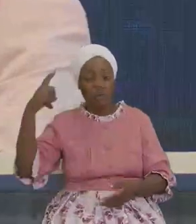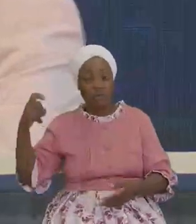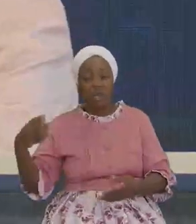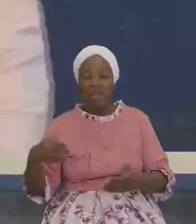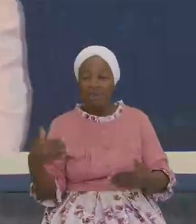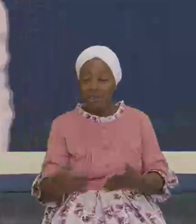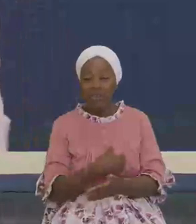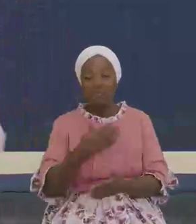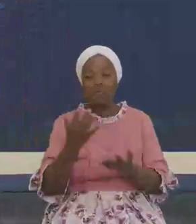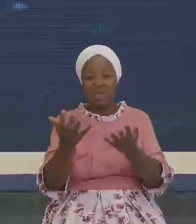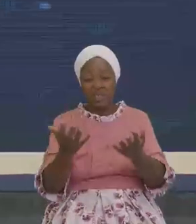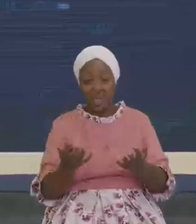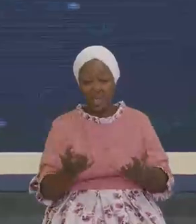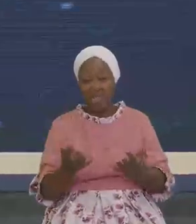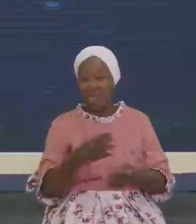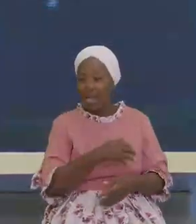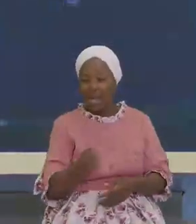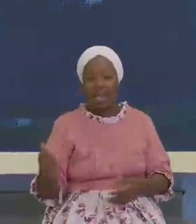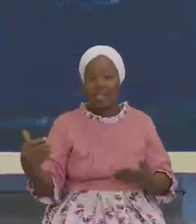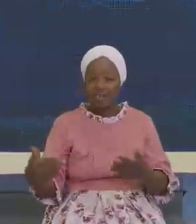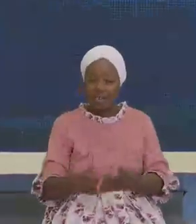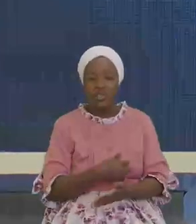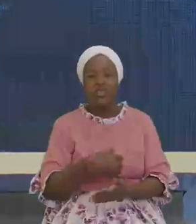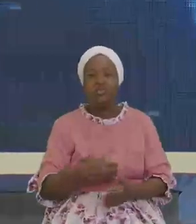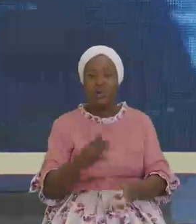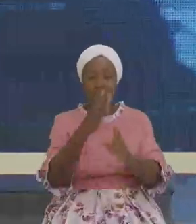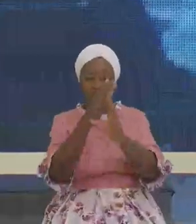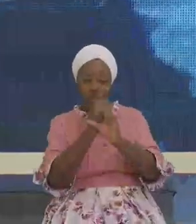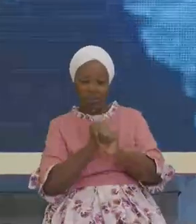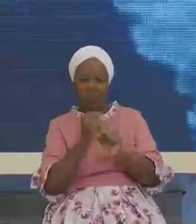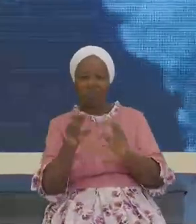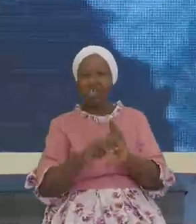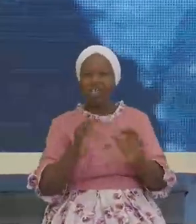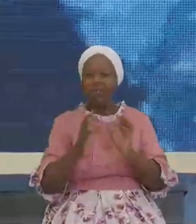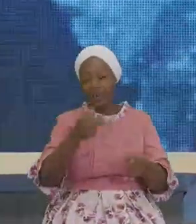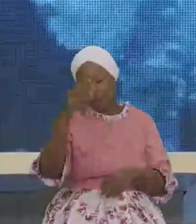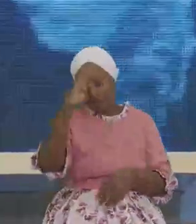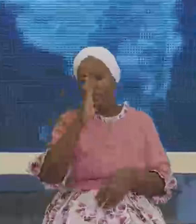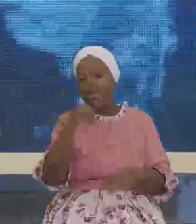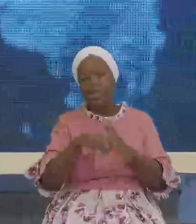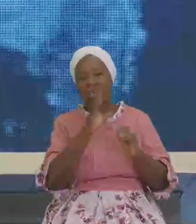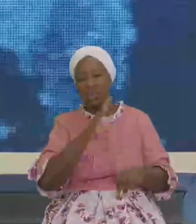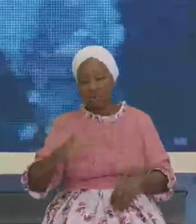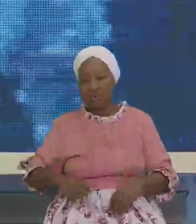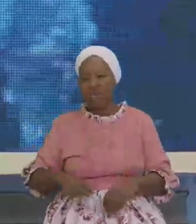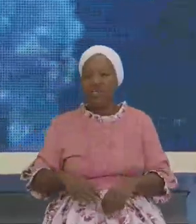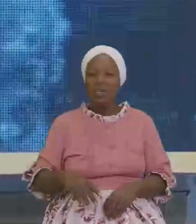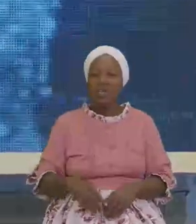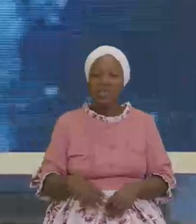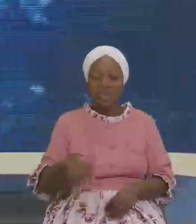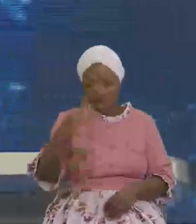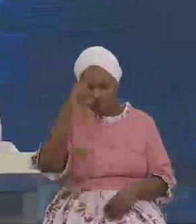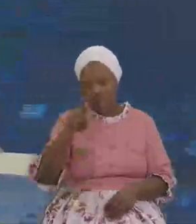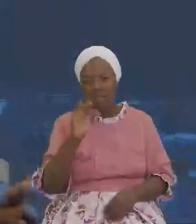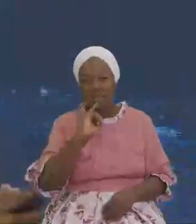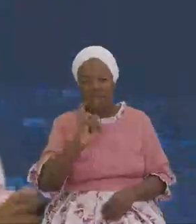victoire. Un nouveau rêve. Un nouveau désir. Une nouvelle réalisation. Oh, si quelqu'un est en